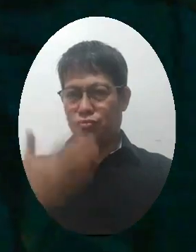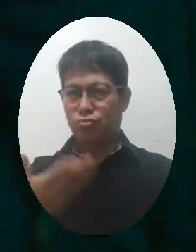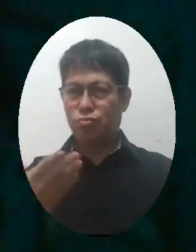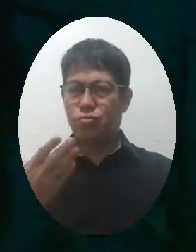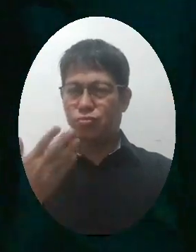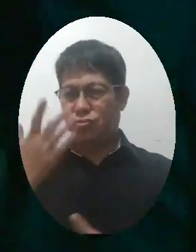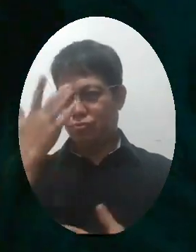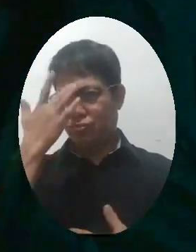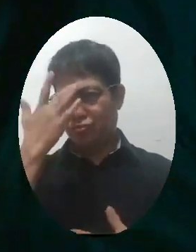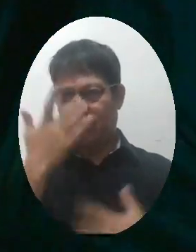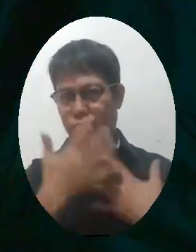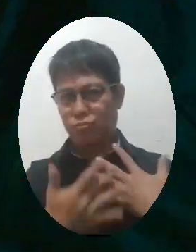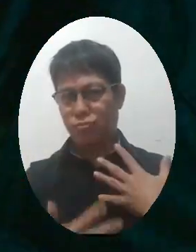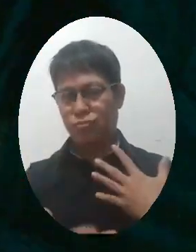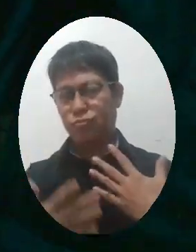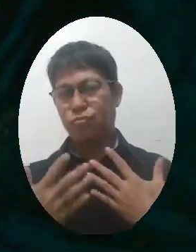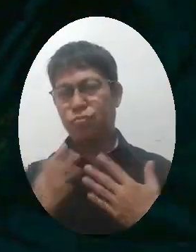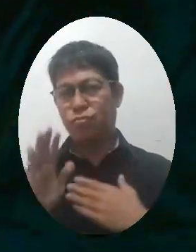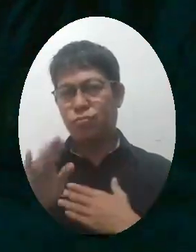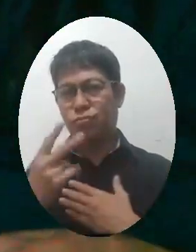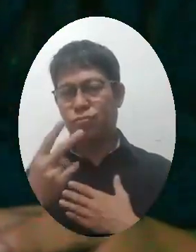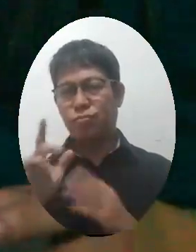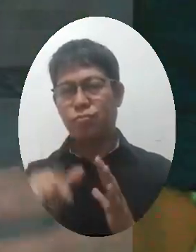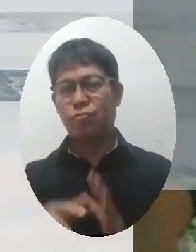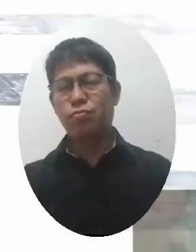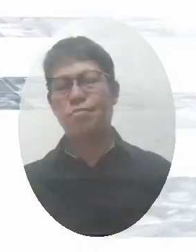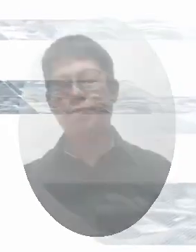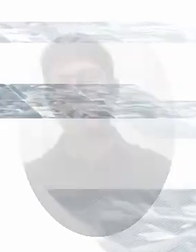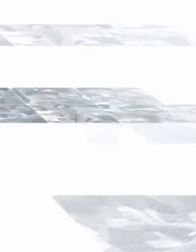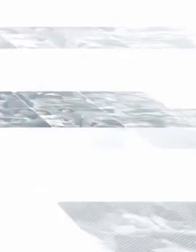mayroong leukemia sa pagbabalik ng Kapwa Ko Mahal Ko.